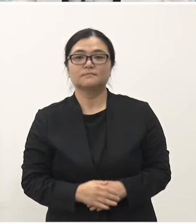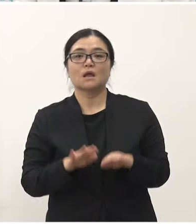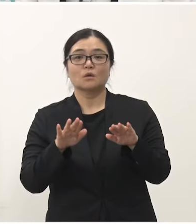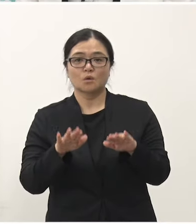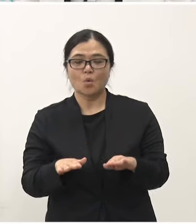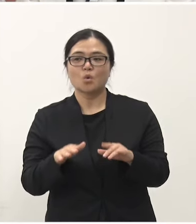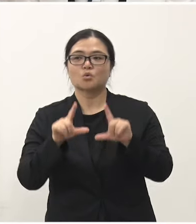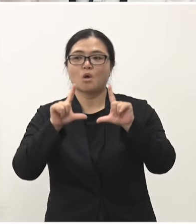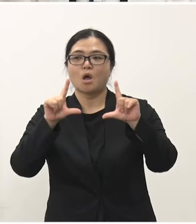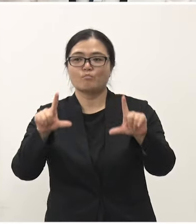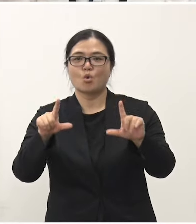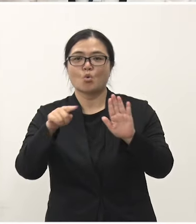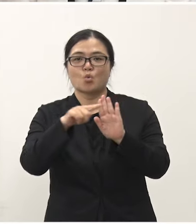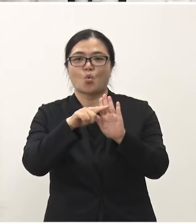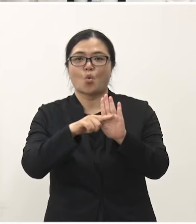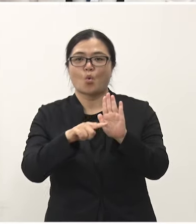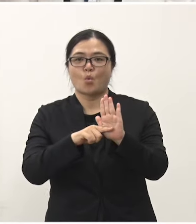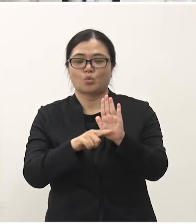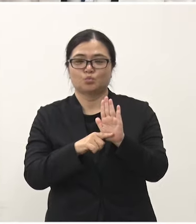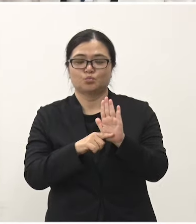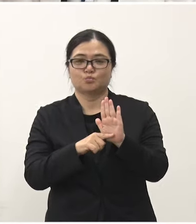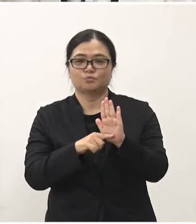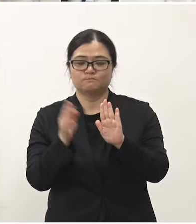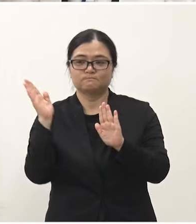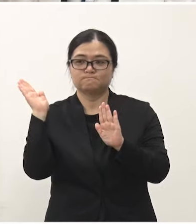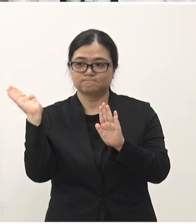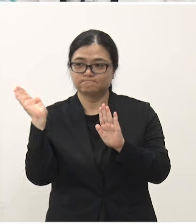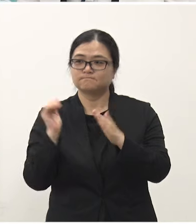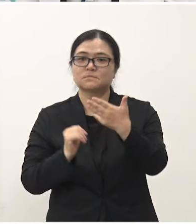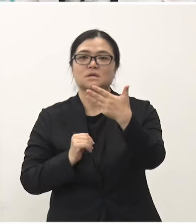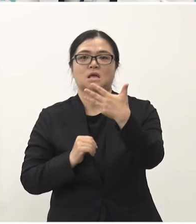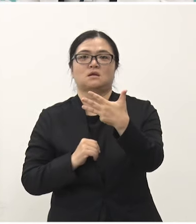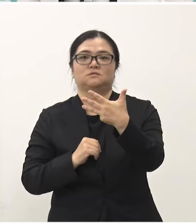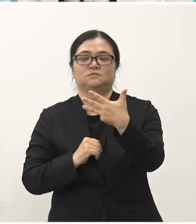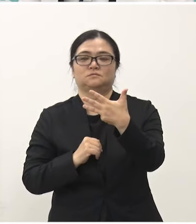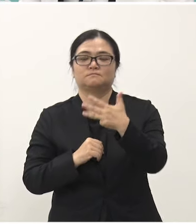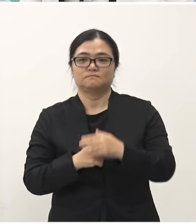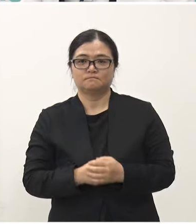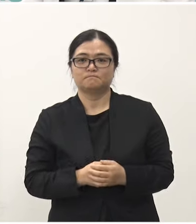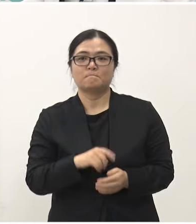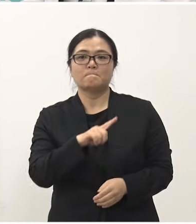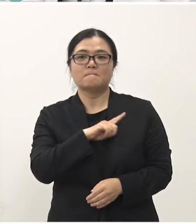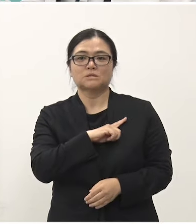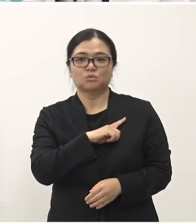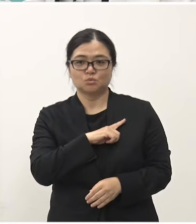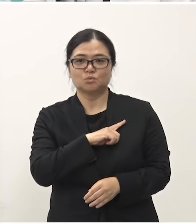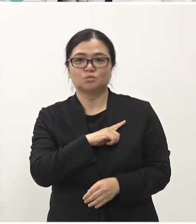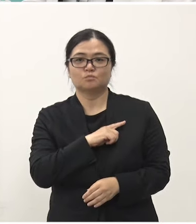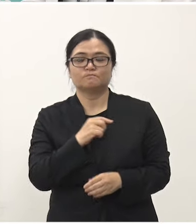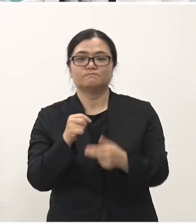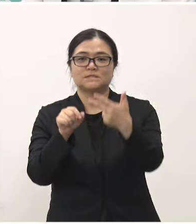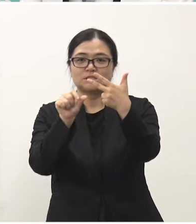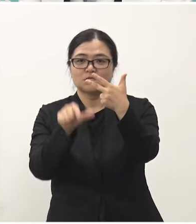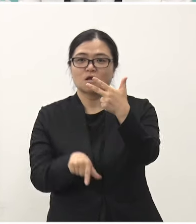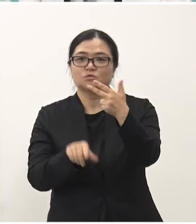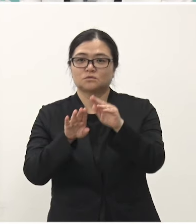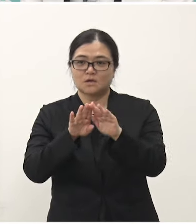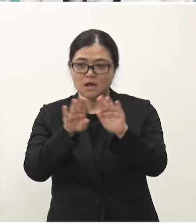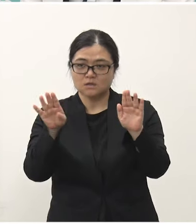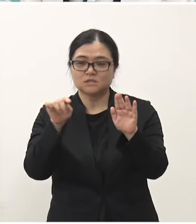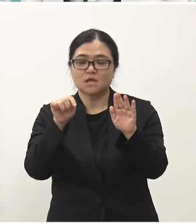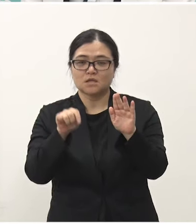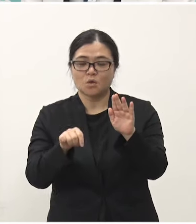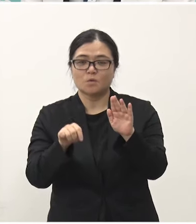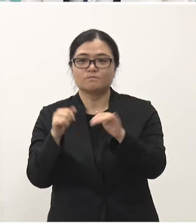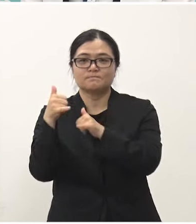本日の発表項目はこちらの8項目になりますまず最初に7月に開催された令和6